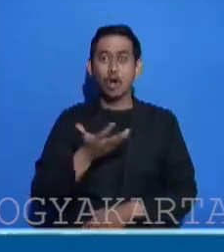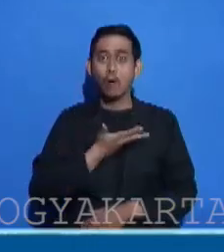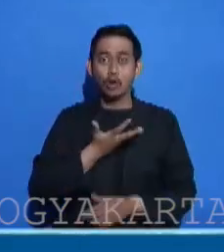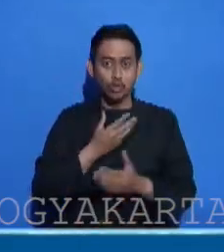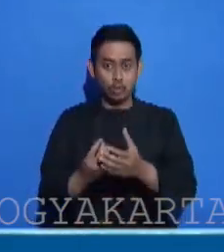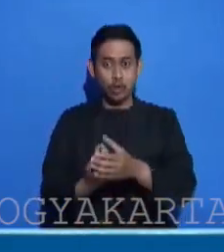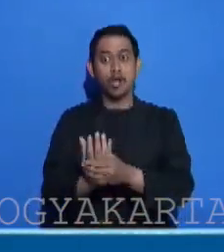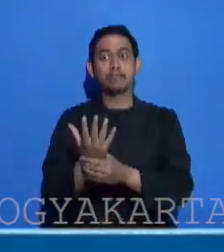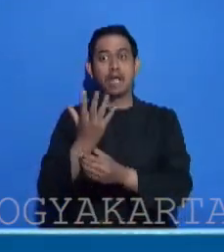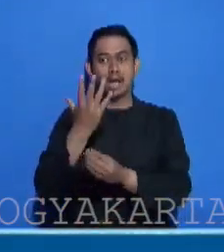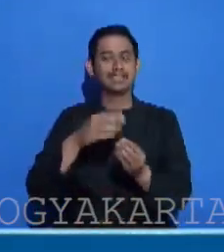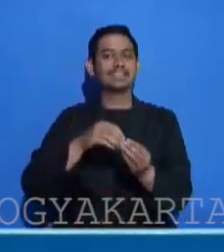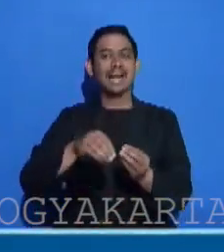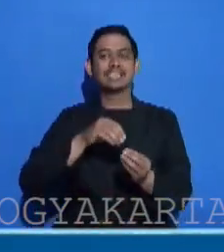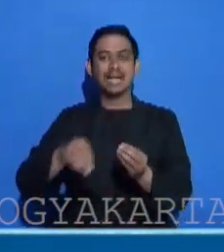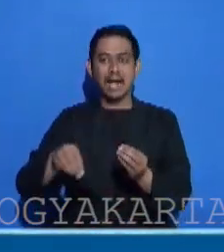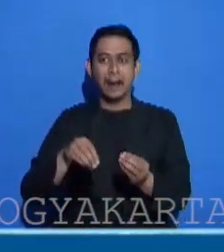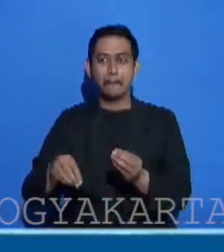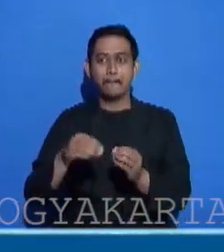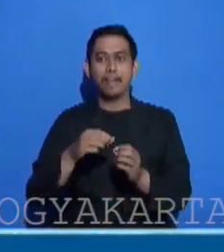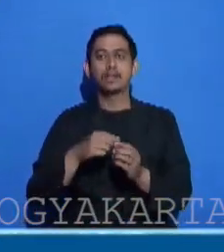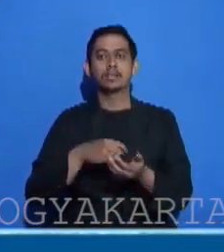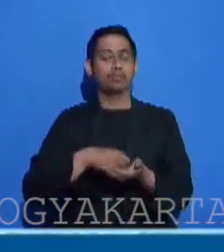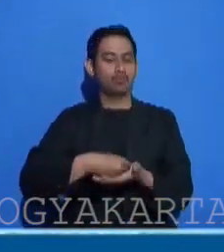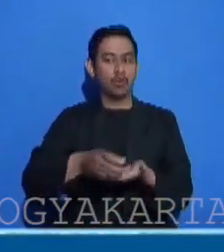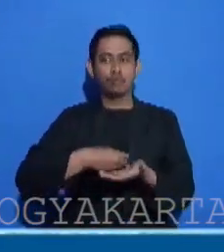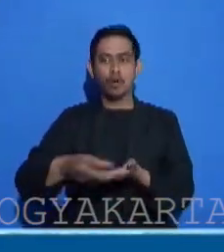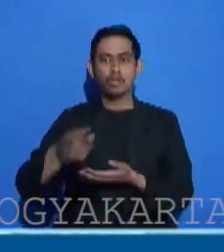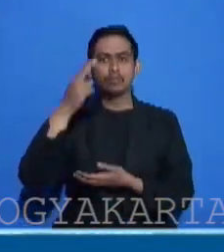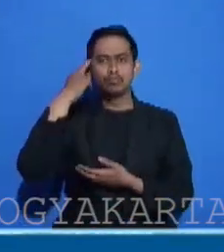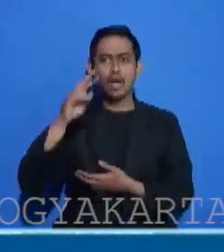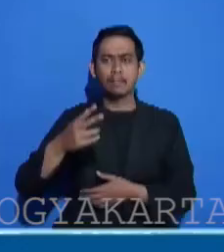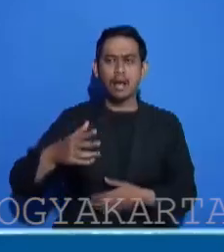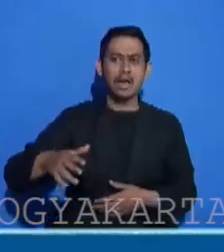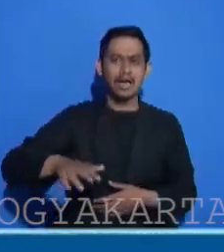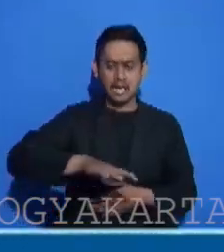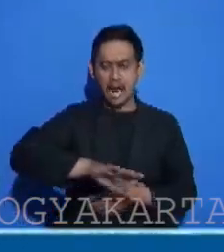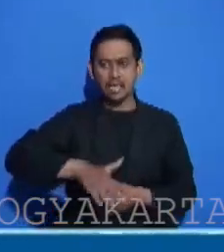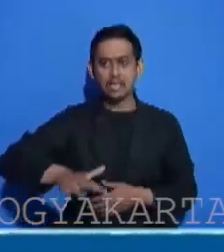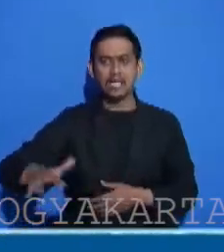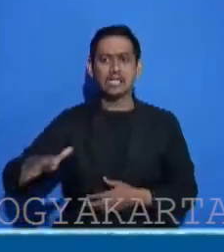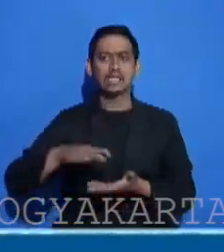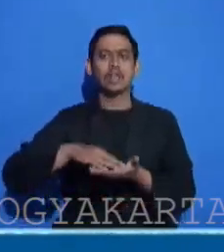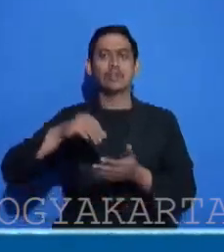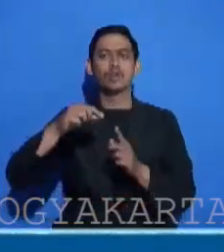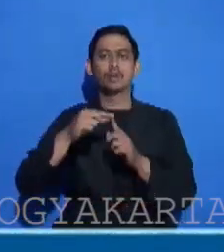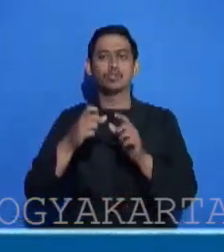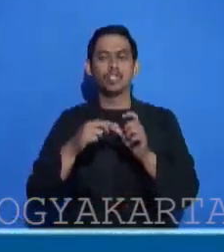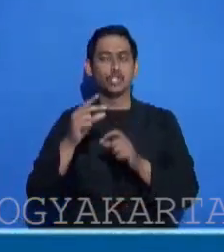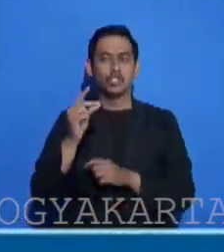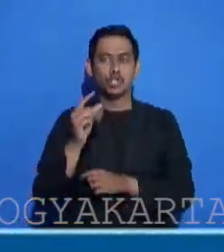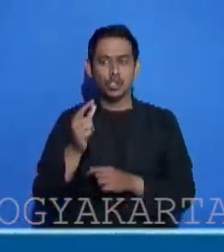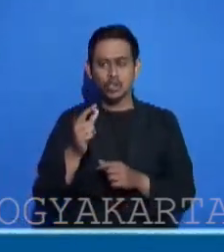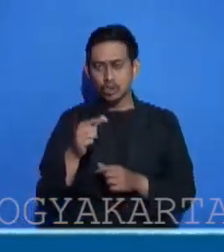olah tetanen. Rabuk menika gadahi kalenggan kangge damel suburing siti ngiras pantes nikelaken asil.